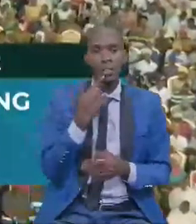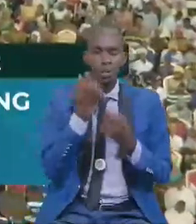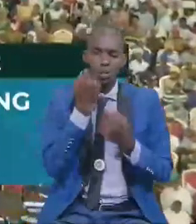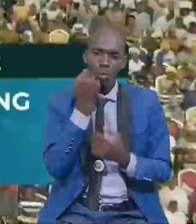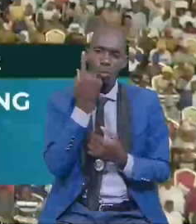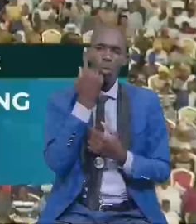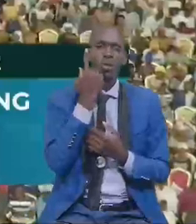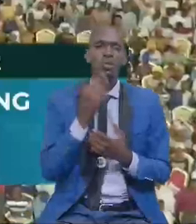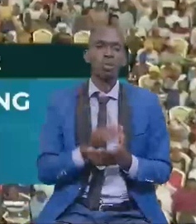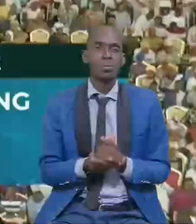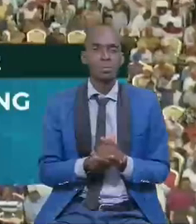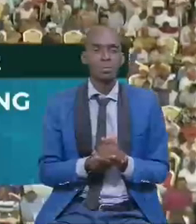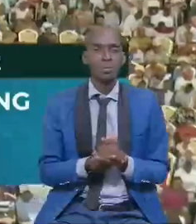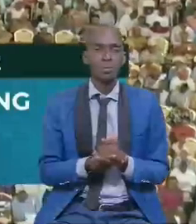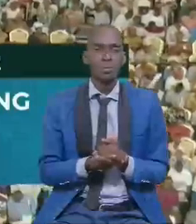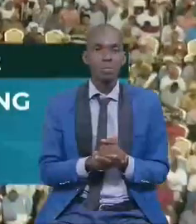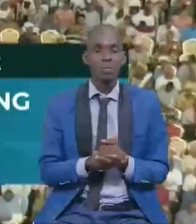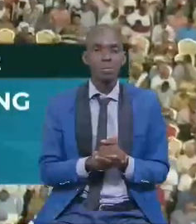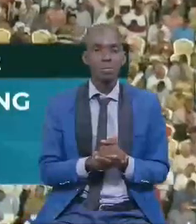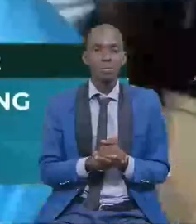C'est pour cela qu'il a dit « Réveille-toi ».